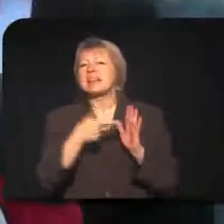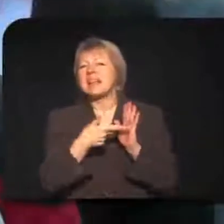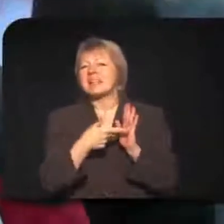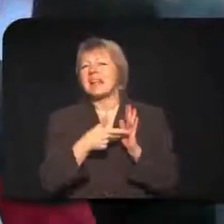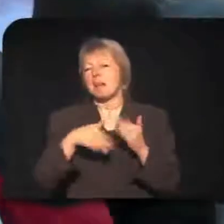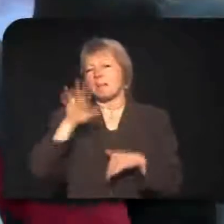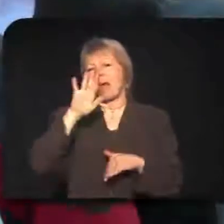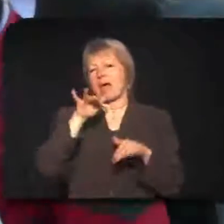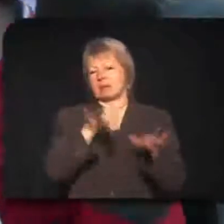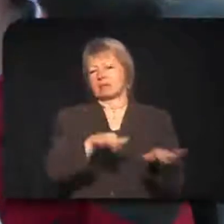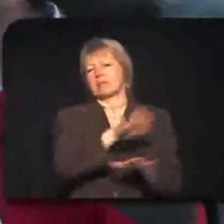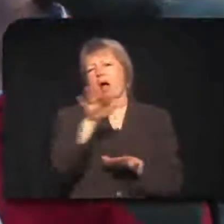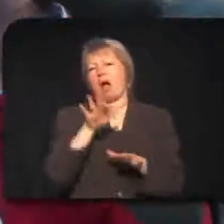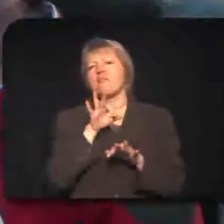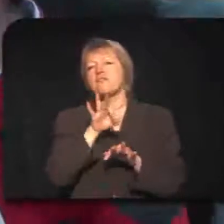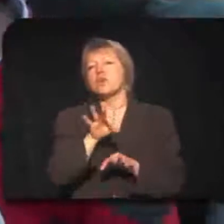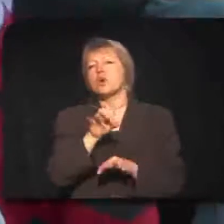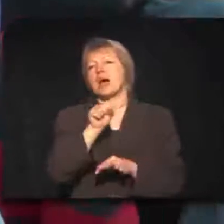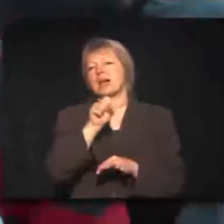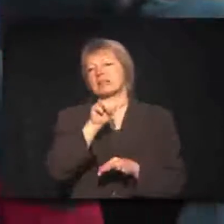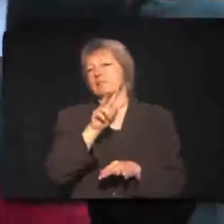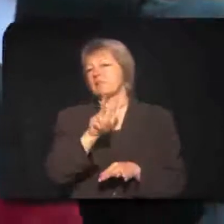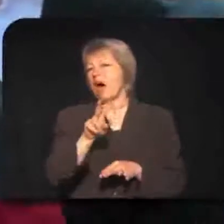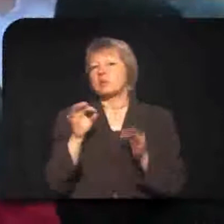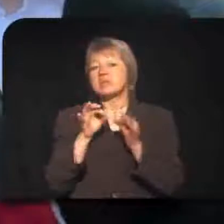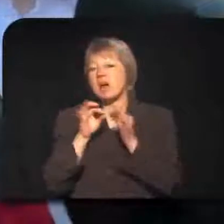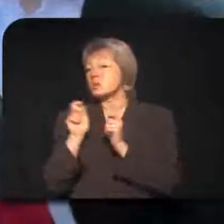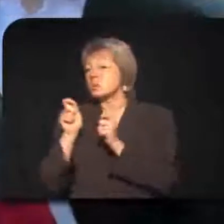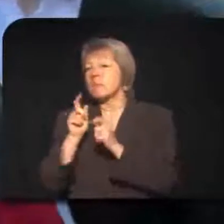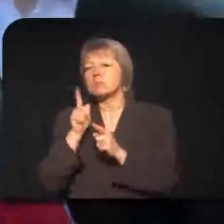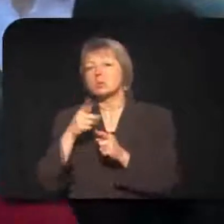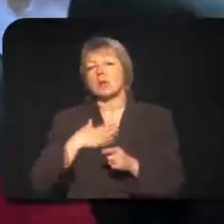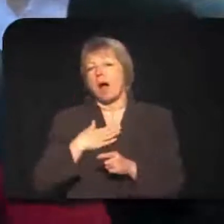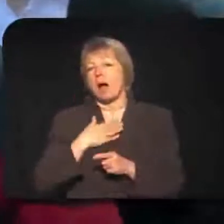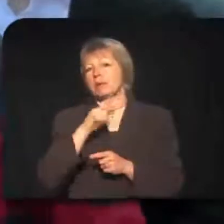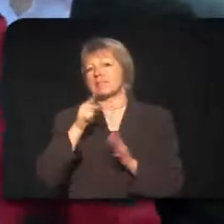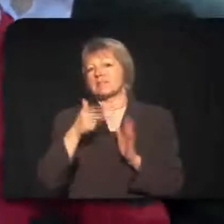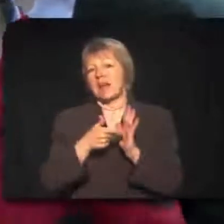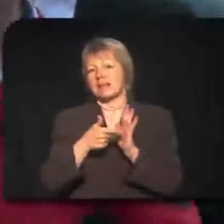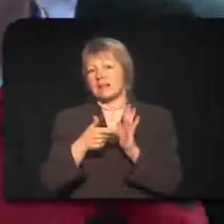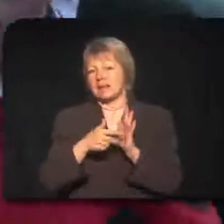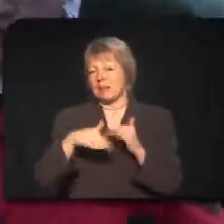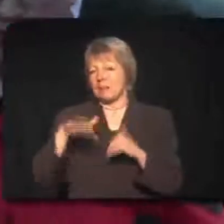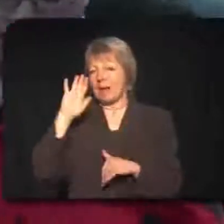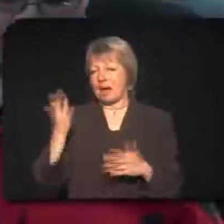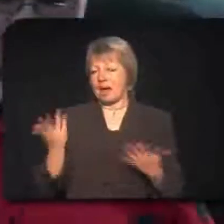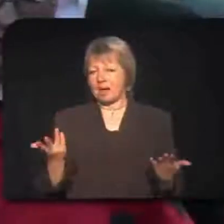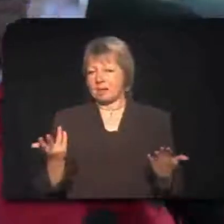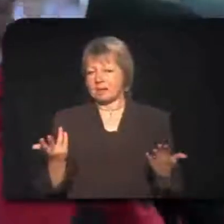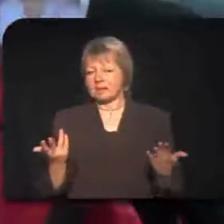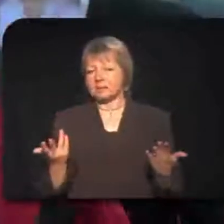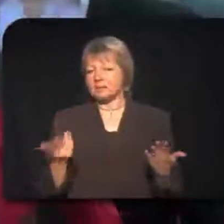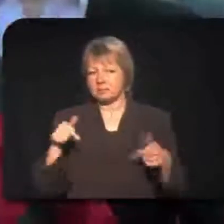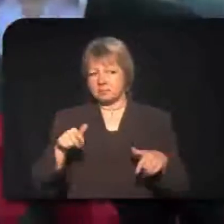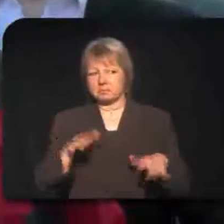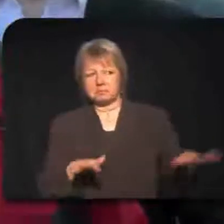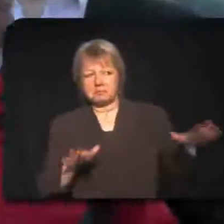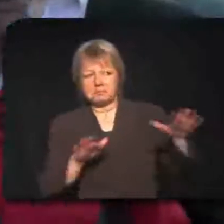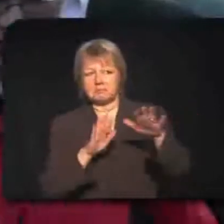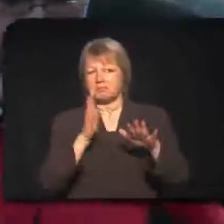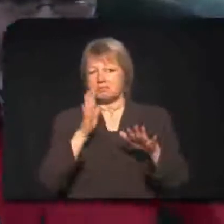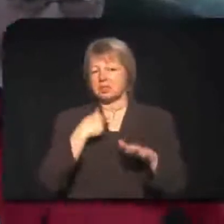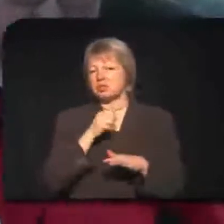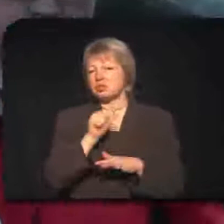für die SMV ist das sind satzungsanträge die brauchen eine zwei Drittel Mehrheit es gibt hier was man gesehen geschätzungsweise mindestens